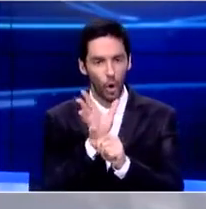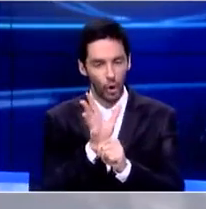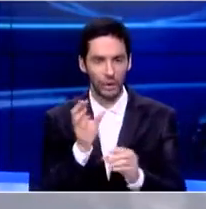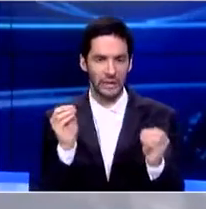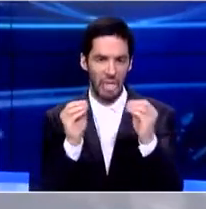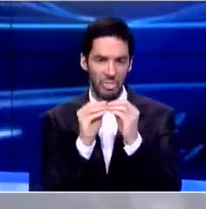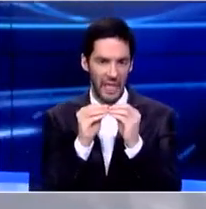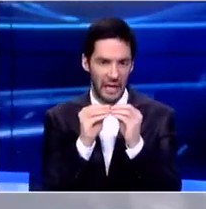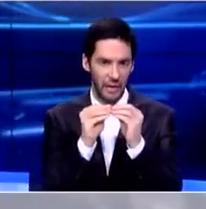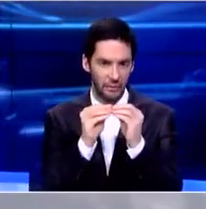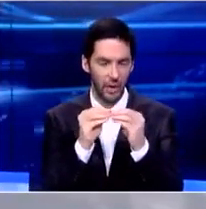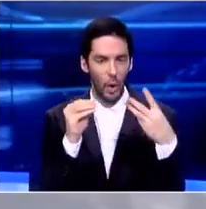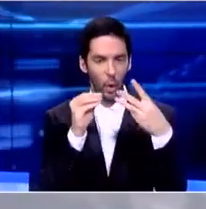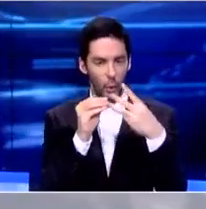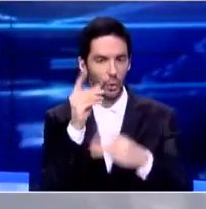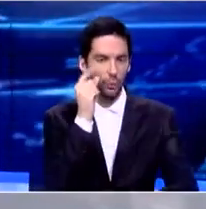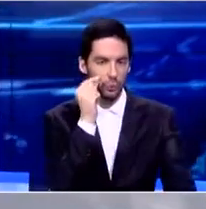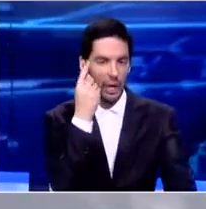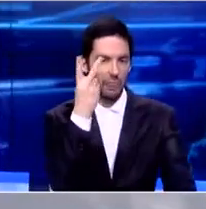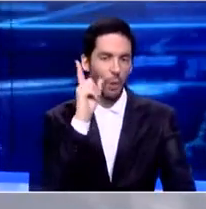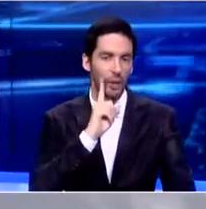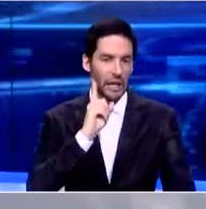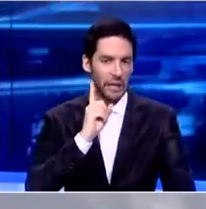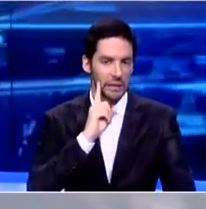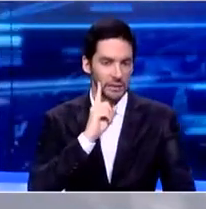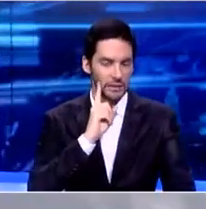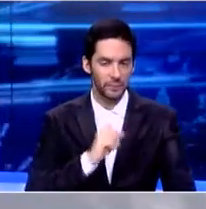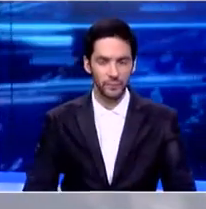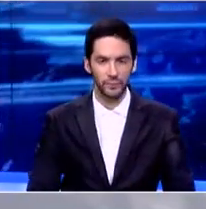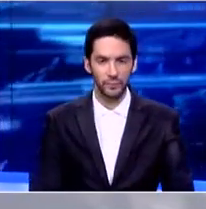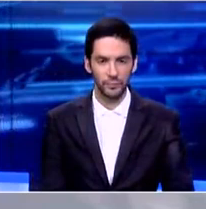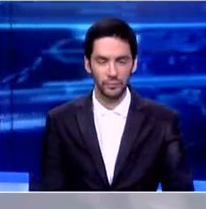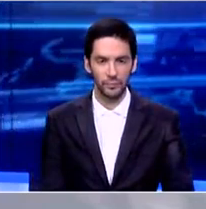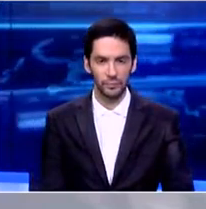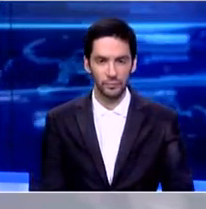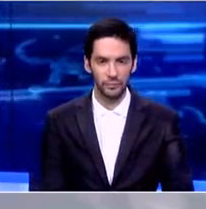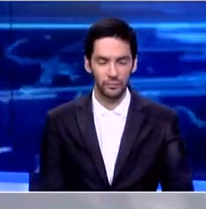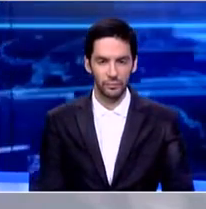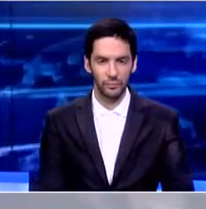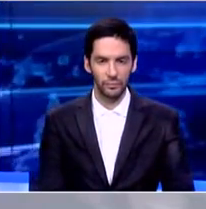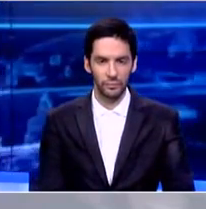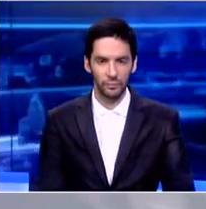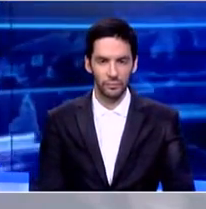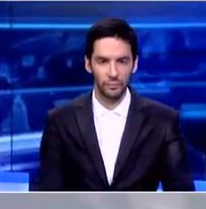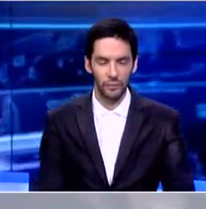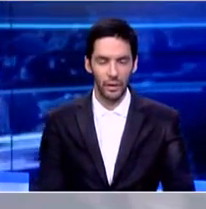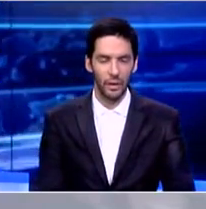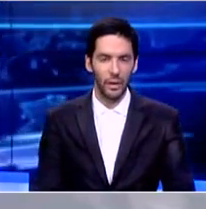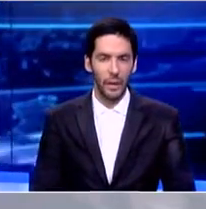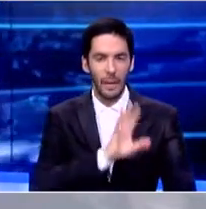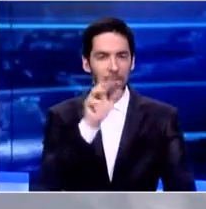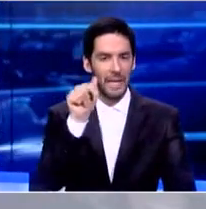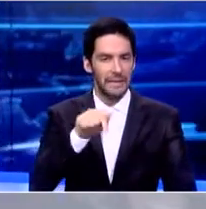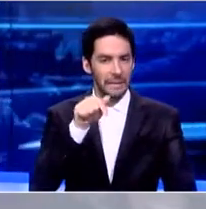έγιναν 10, 8 άντρες και 2 γυναίκες. Σύμφωνα με τα υπόλοιπα στοιχεία, μέχρι τις 3 το απόγευμα, στο